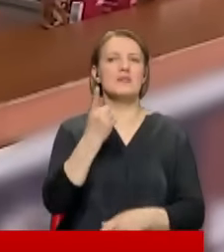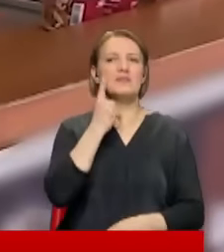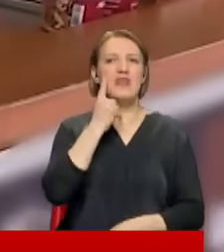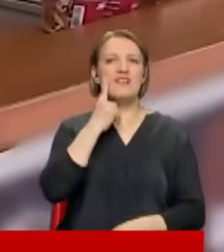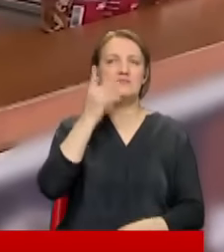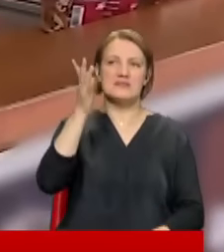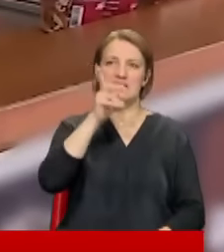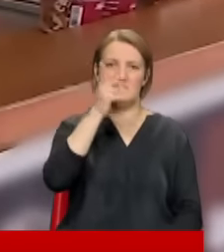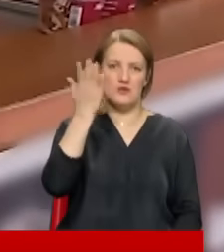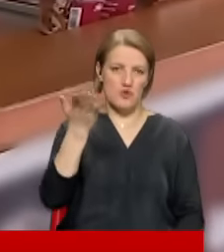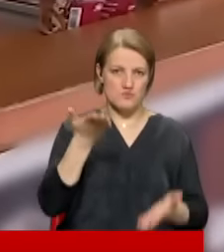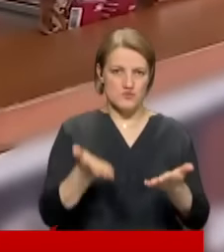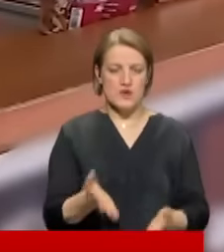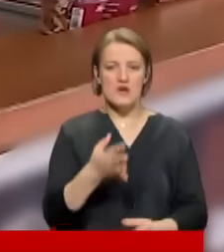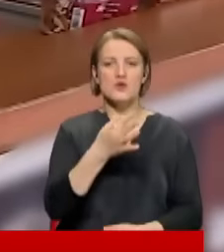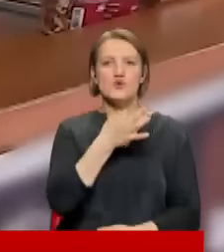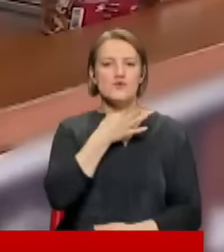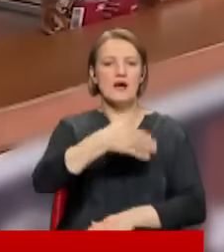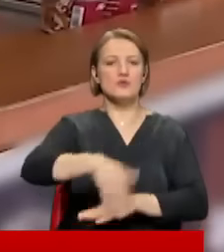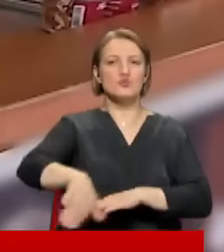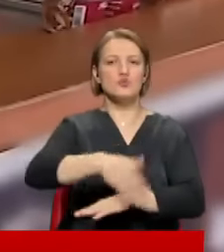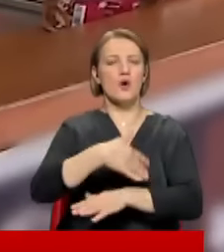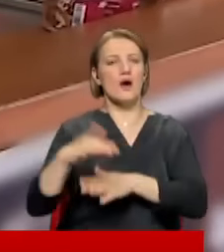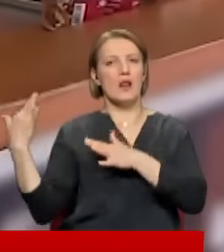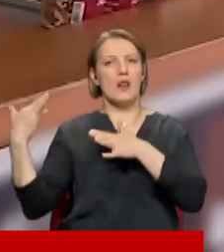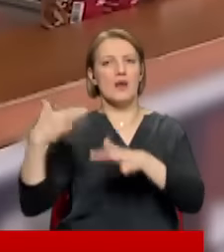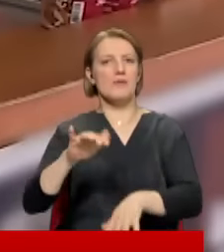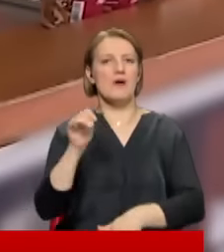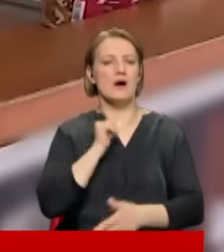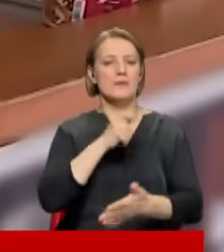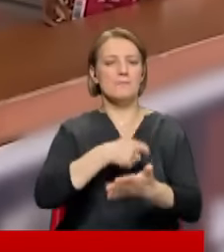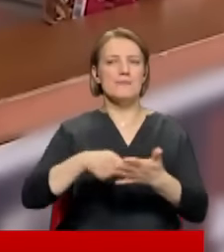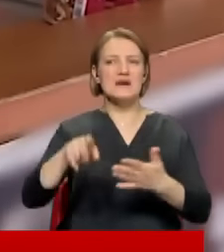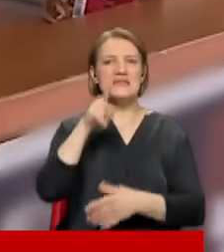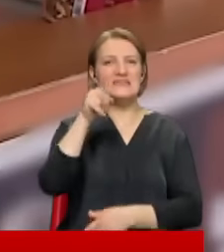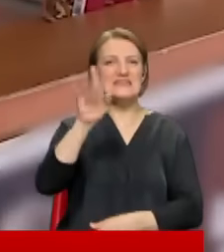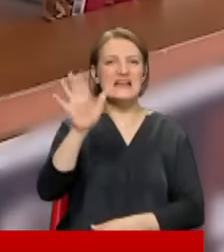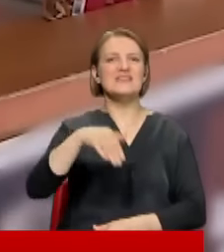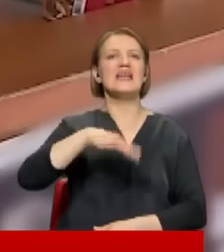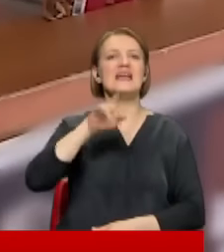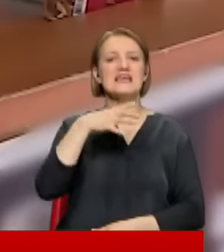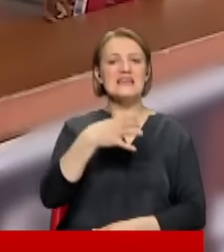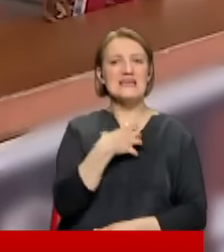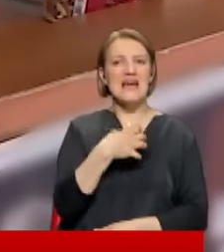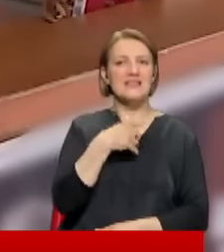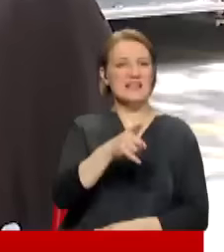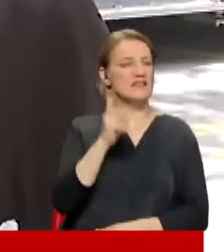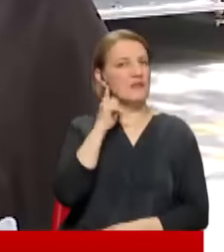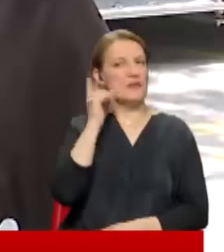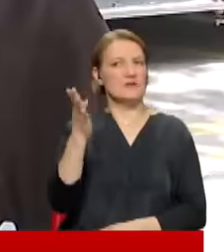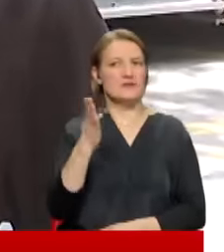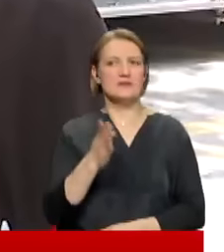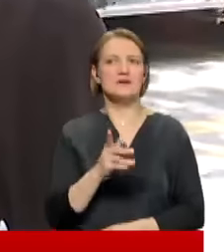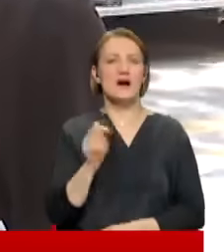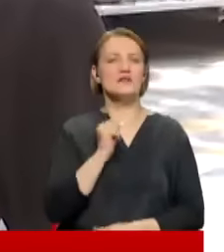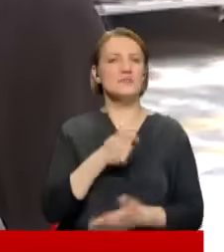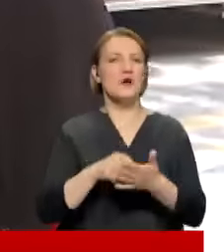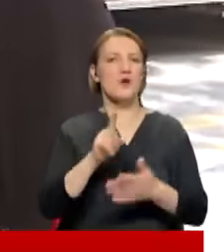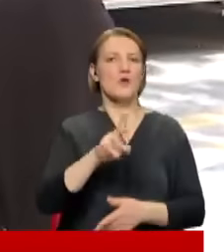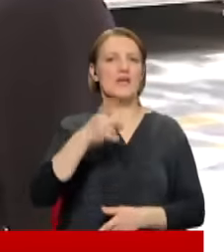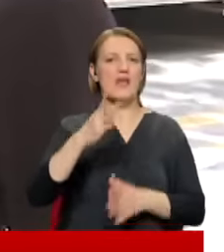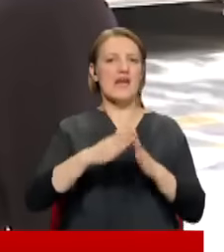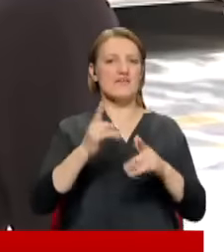devletimize sesleniyorum buradan. Lütfen sokaklara dökülsünler. Asgari ücretlileri sizden değil de kendileri dinlesinler. Asgari ücret olmuş 17 bin